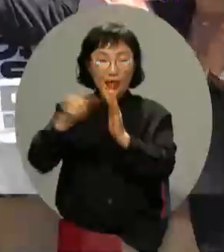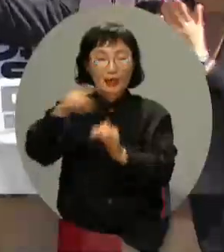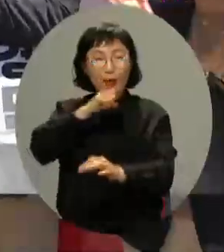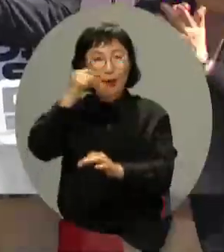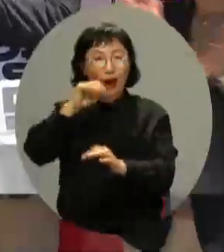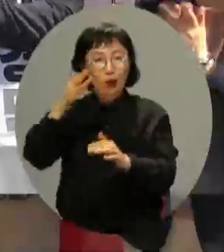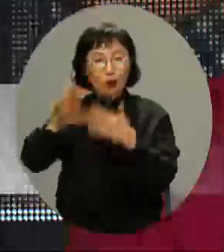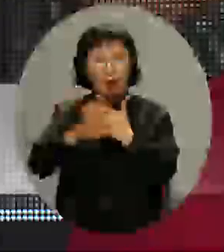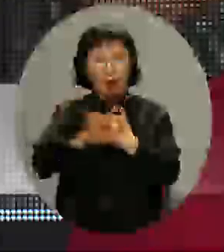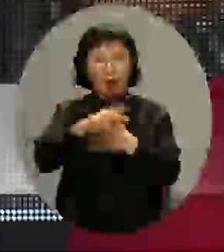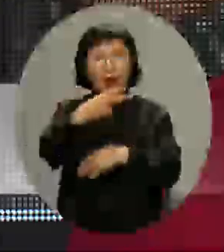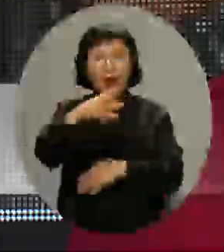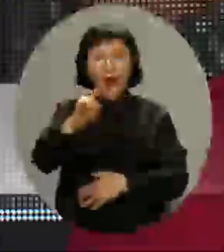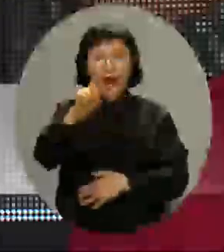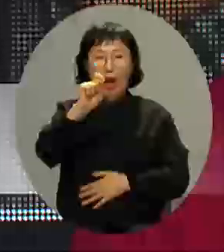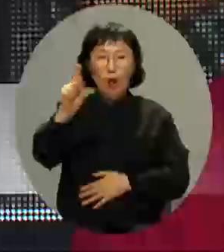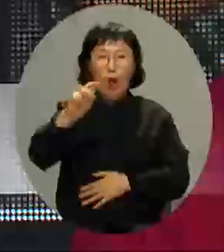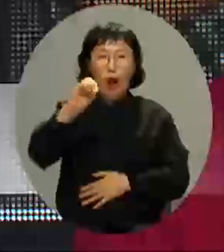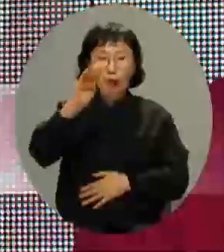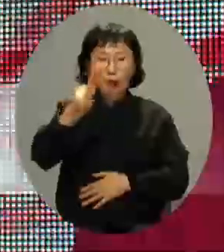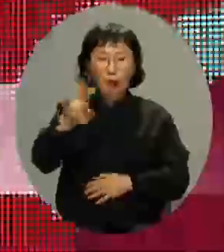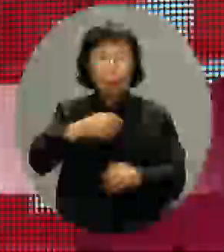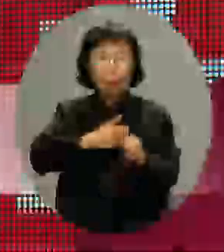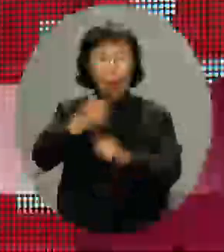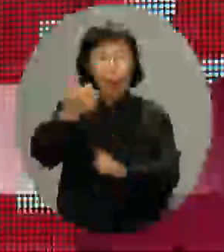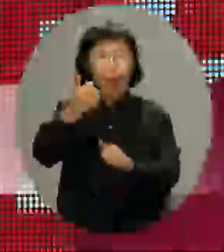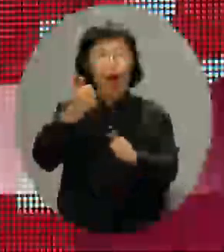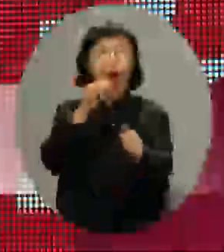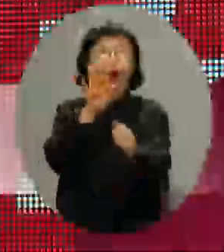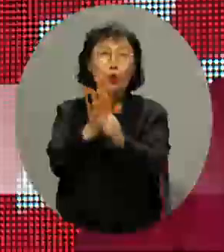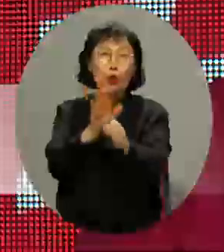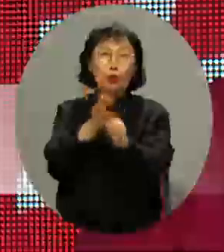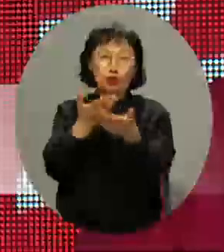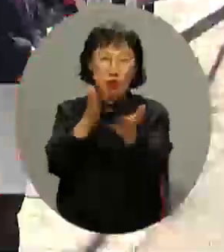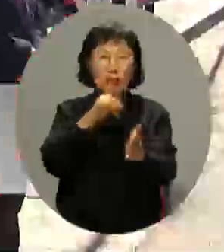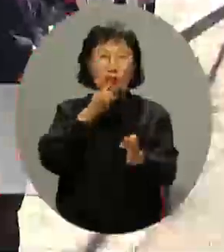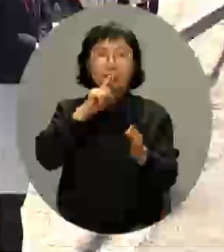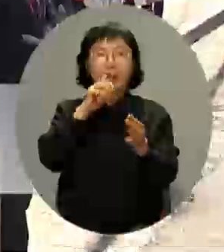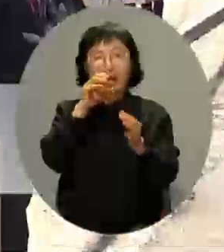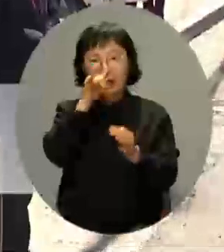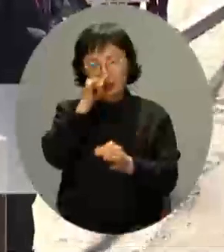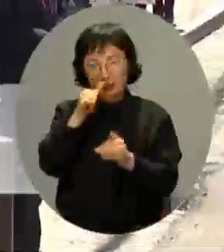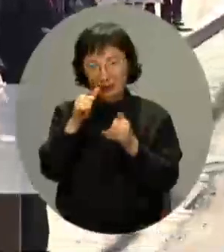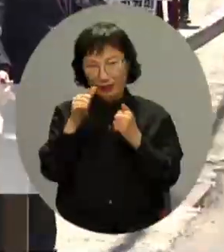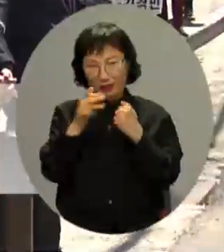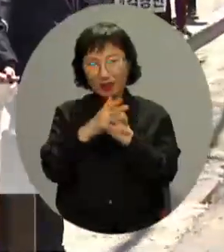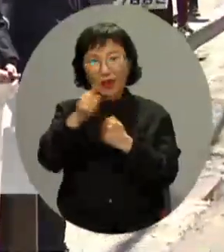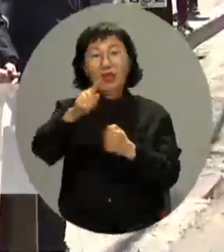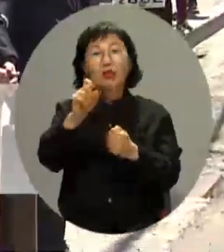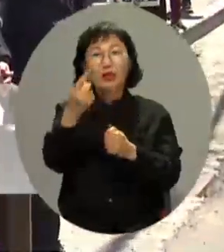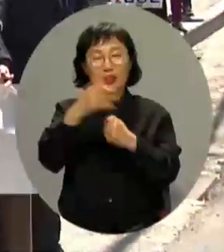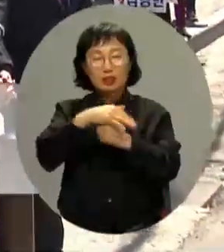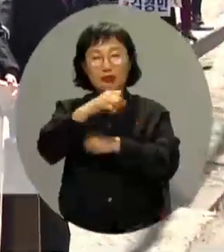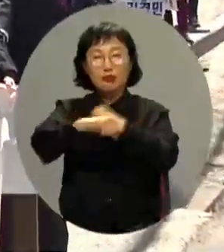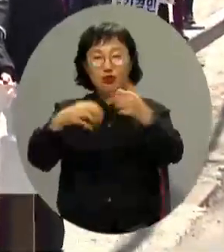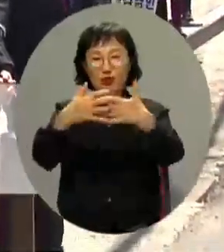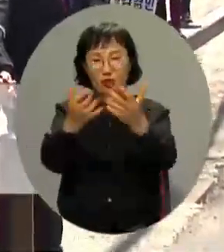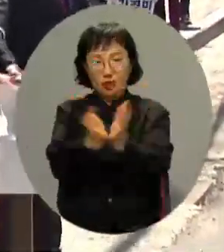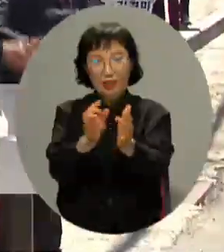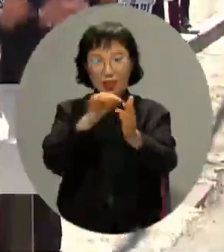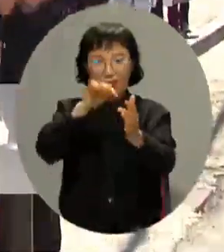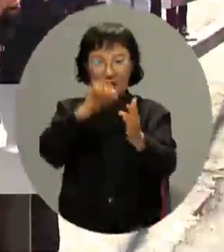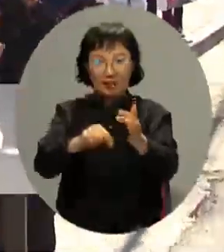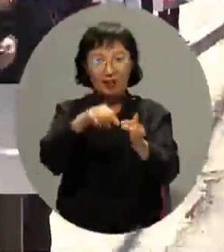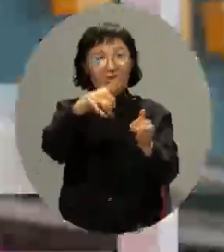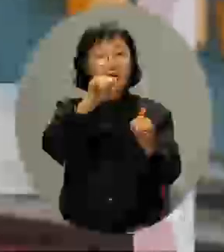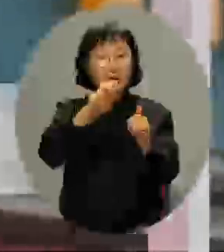국회 계류된 대관법 개정안 통과에 협조하겠다는 취지로 발언했습니다 이에 대해 민주당 전복도당은 김 대표가